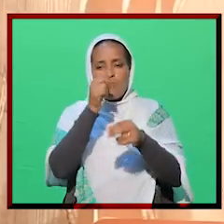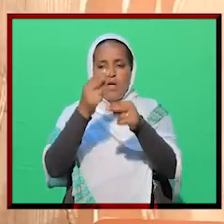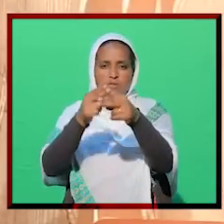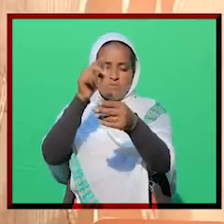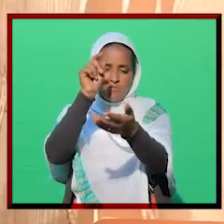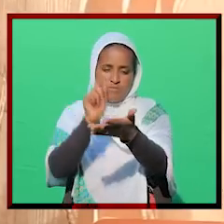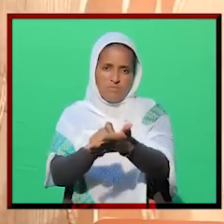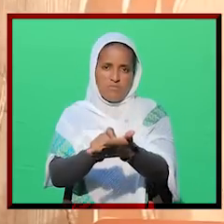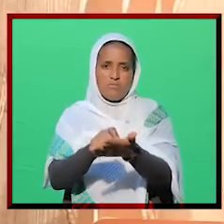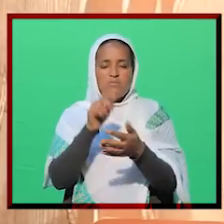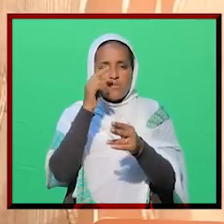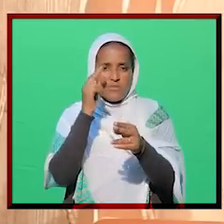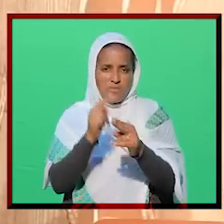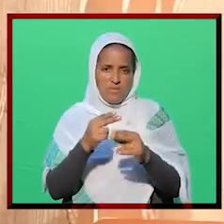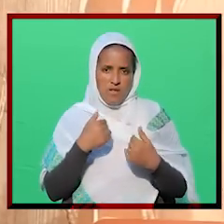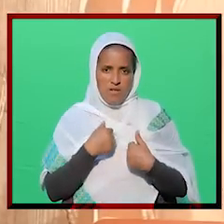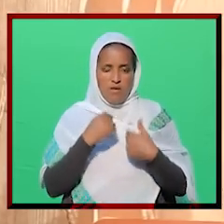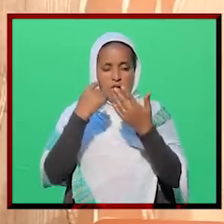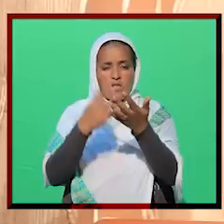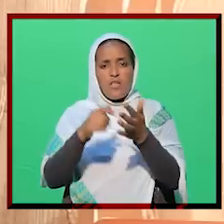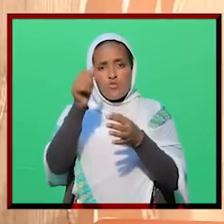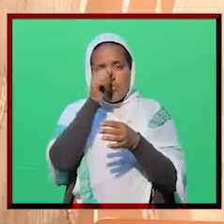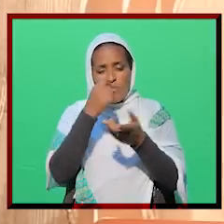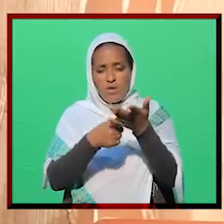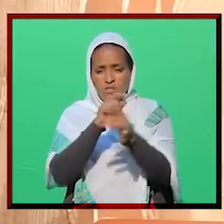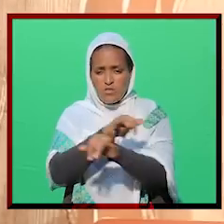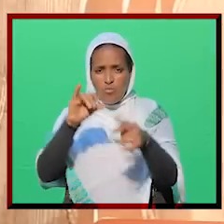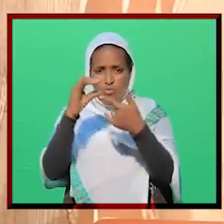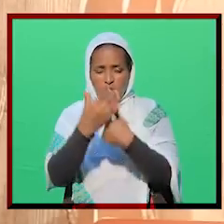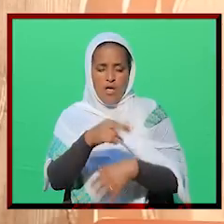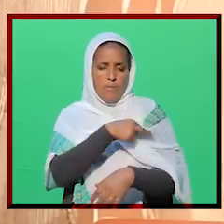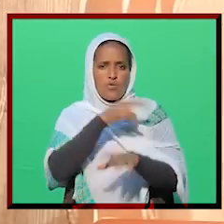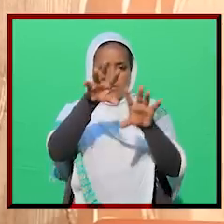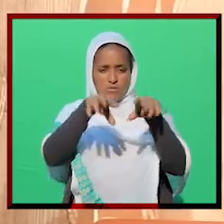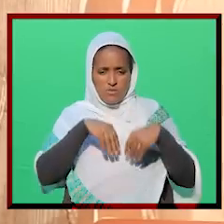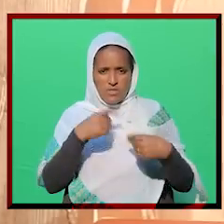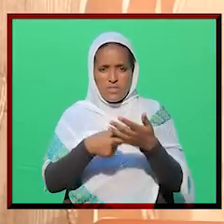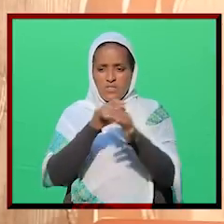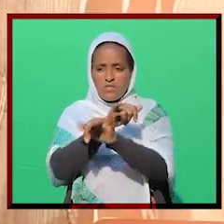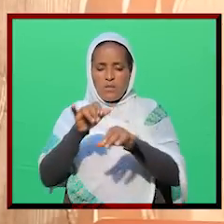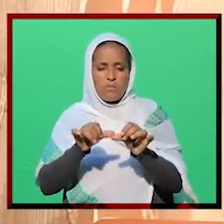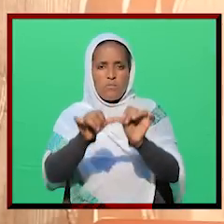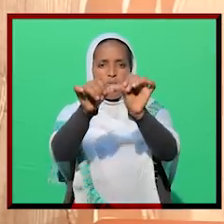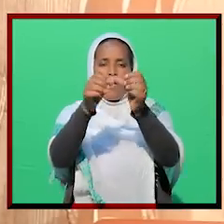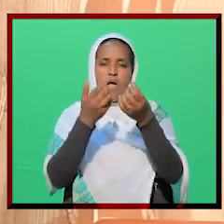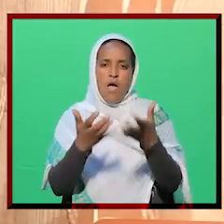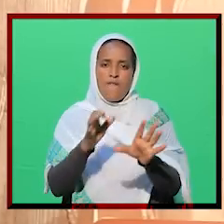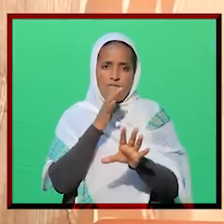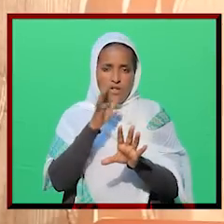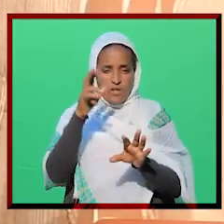እና ኢትዮጵያ በእንዲህ አይነት ሁኔታ ሃይማኖትን ብትቀበልም እንዲሁን እንድትቀጥል ግን አልፈለገምና ሰይጣን አደባድቧል ማለት ነው።